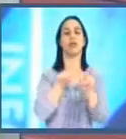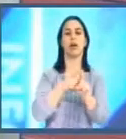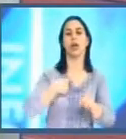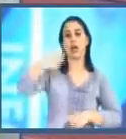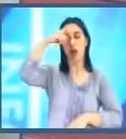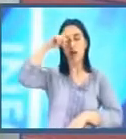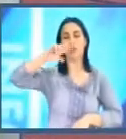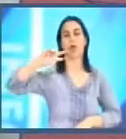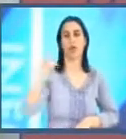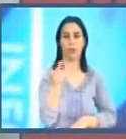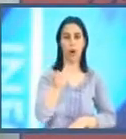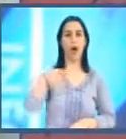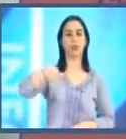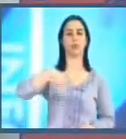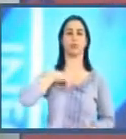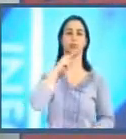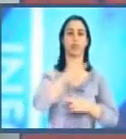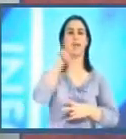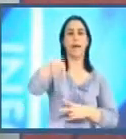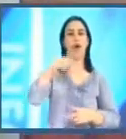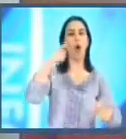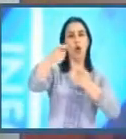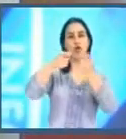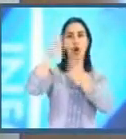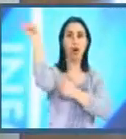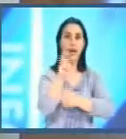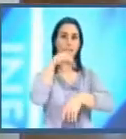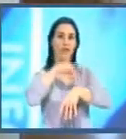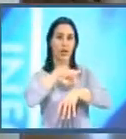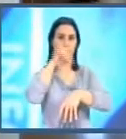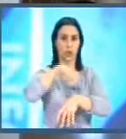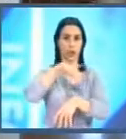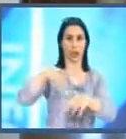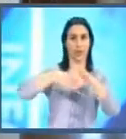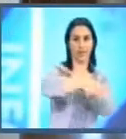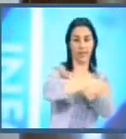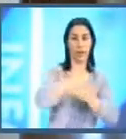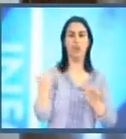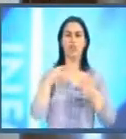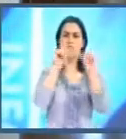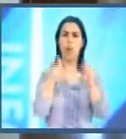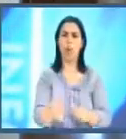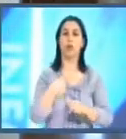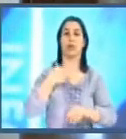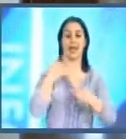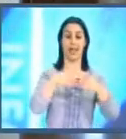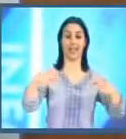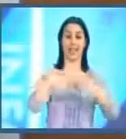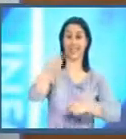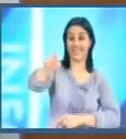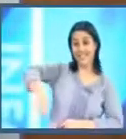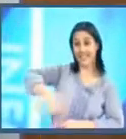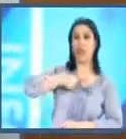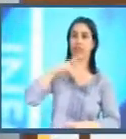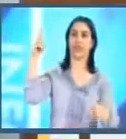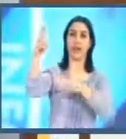pacients i, a més, també servirà per controlar l'arribada dels malalts. D'aquesta manera, quan validem amb la targeta, li estem dient